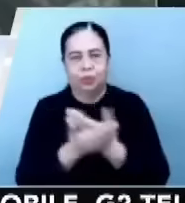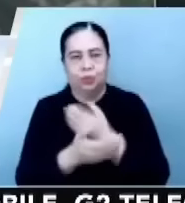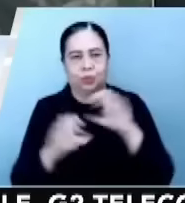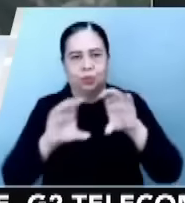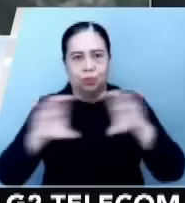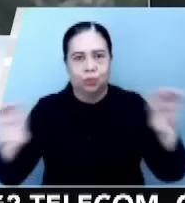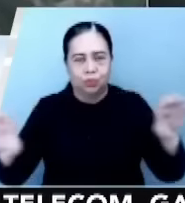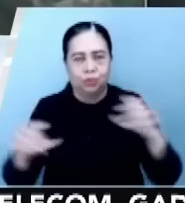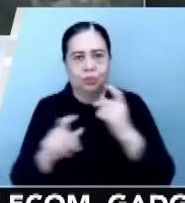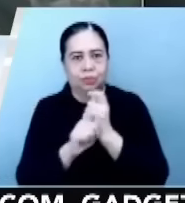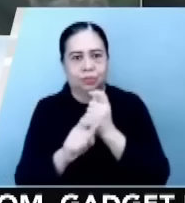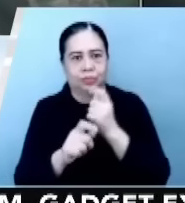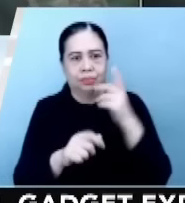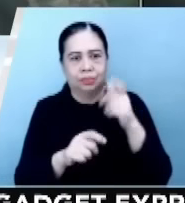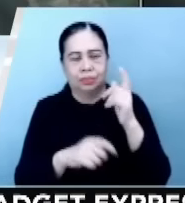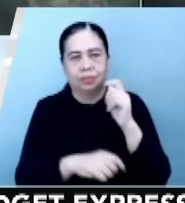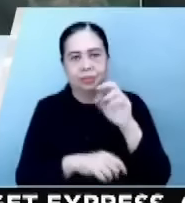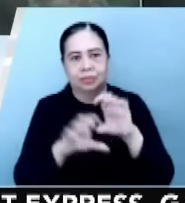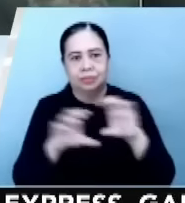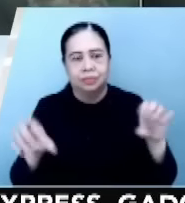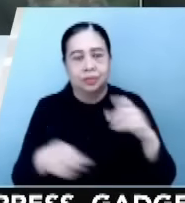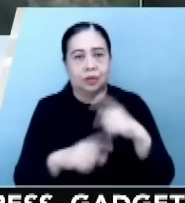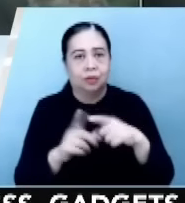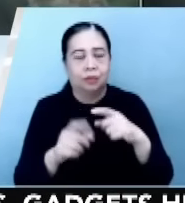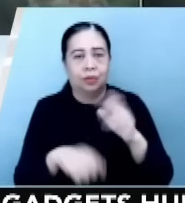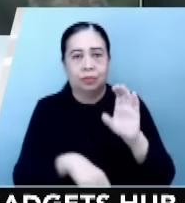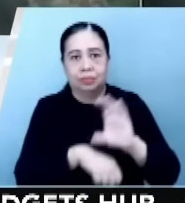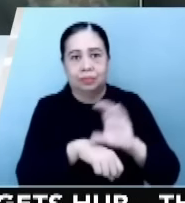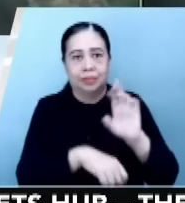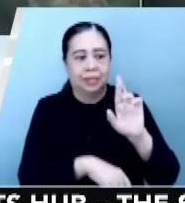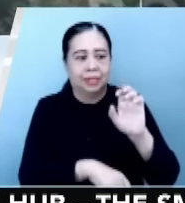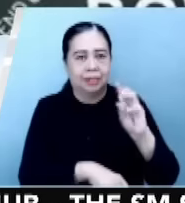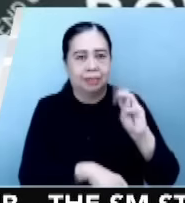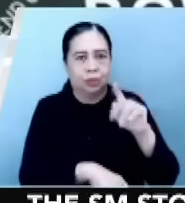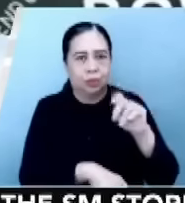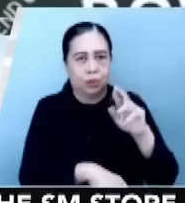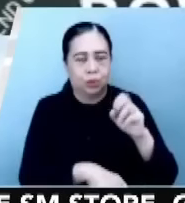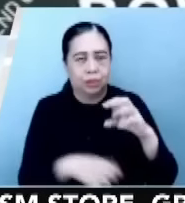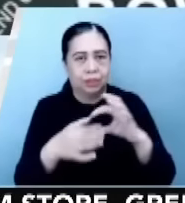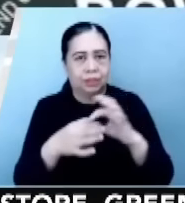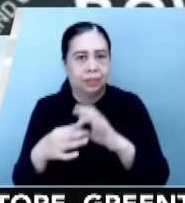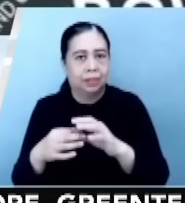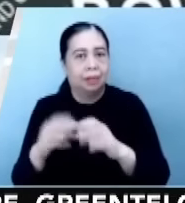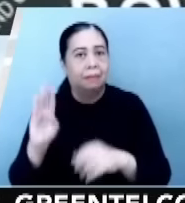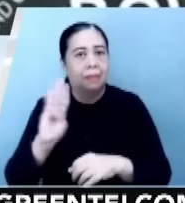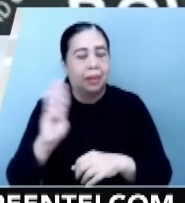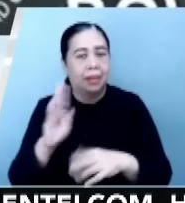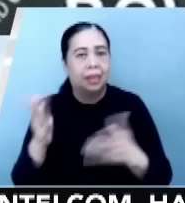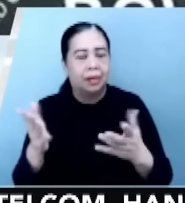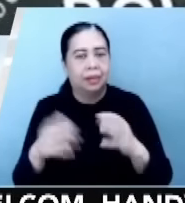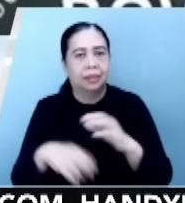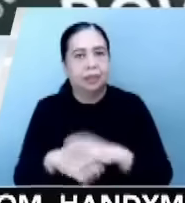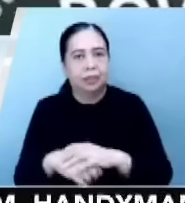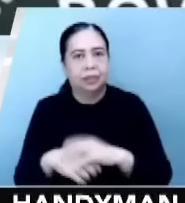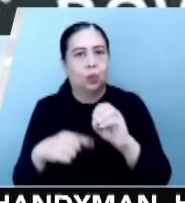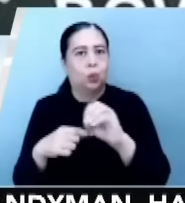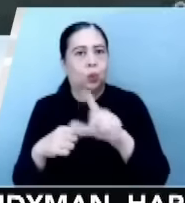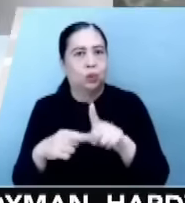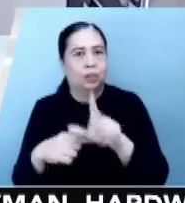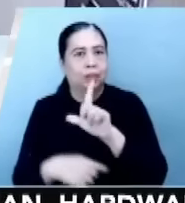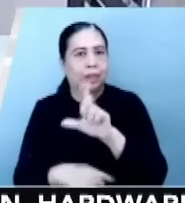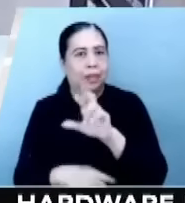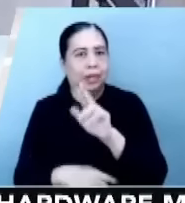May 5 istasyon ito mula sa Redemptor Station na magiging karugtong ng Baclaran Station sa Paranaque ng orihinal na LRT Line